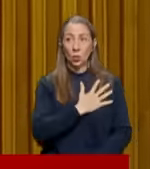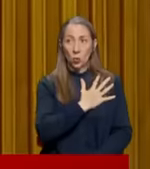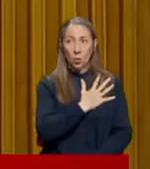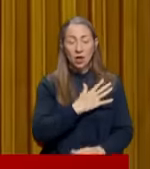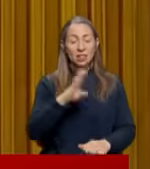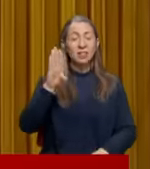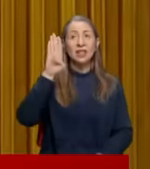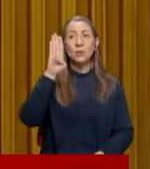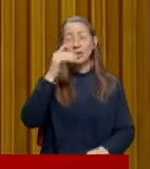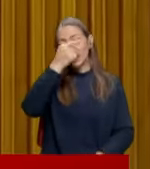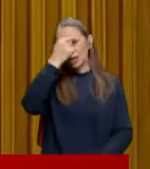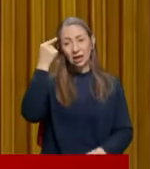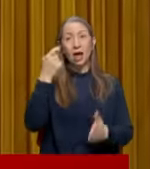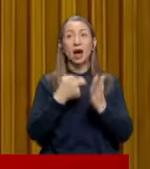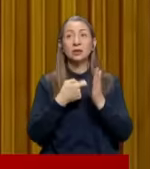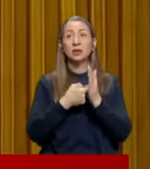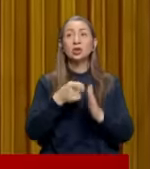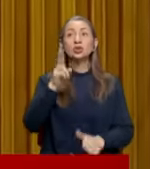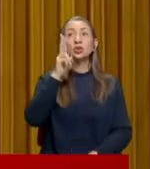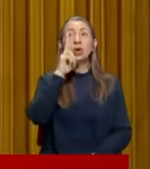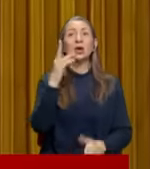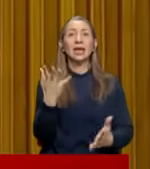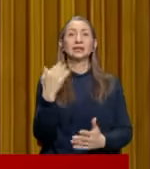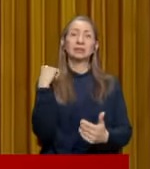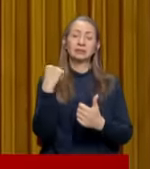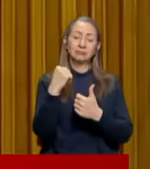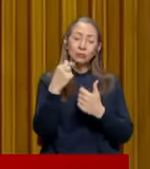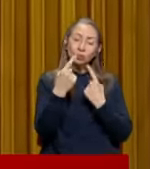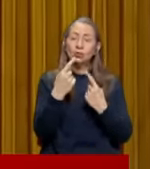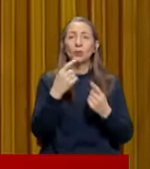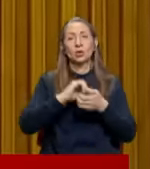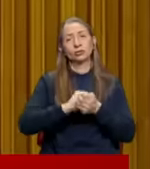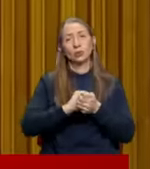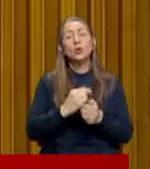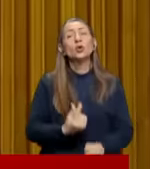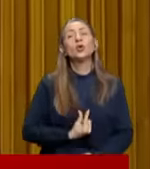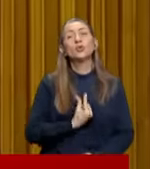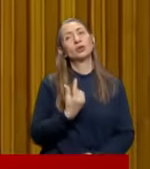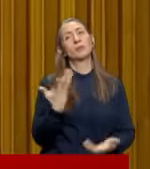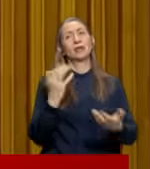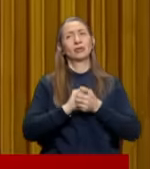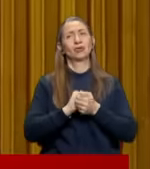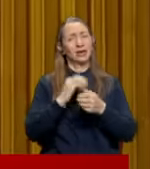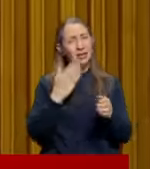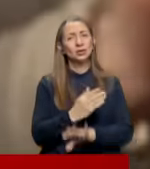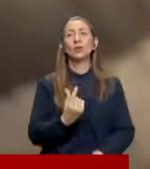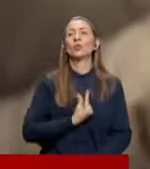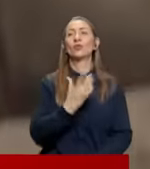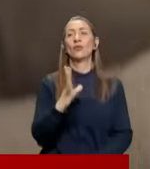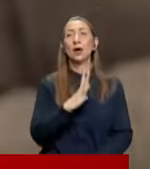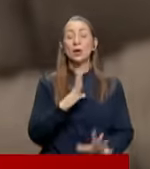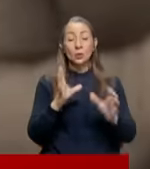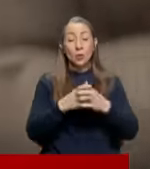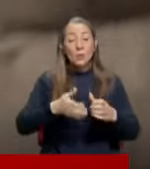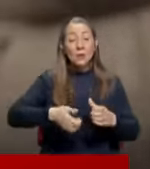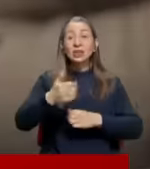ve demokrasimizin kaderi adına son kez konuşuyorum dostlarım. Umutluyum be dostlar. Gerçekten umutluyum. Grup